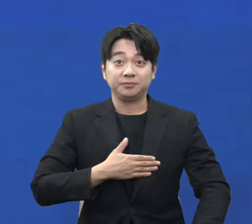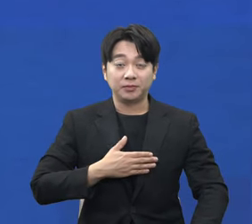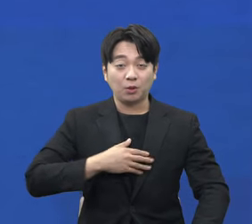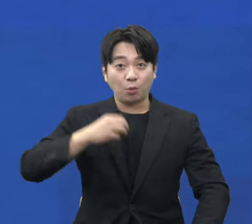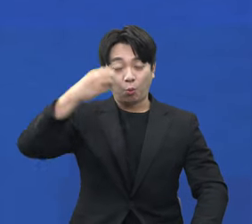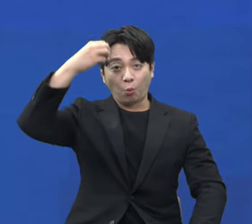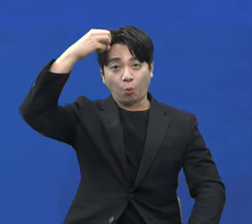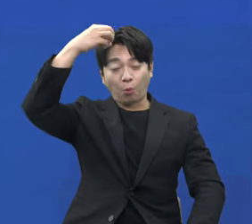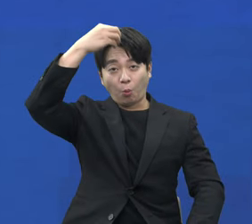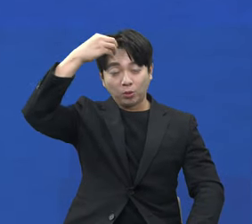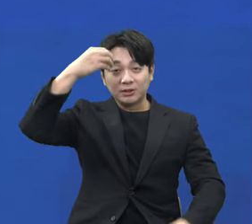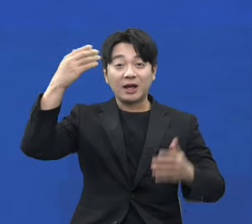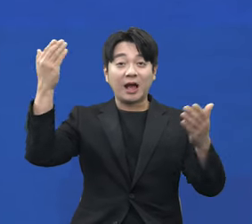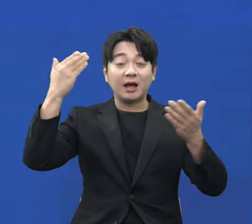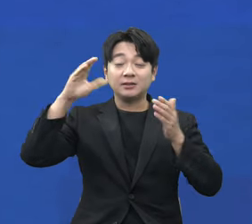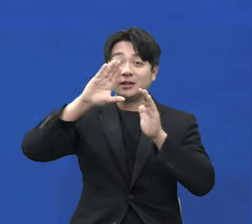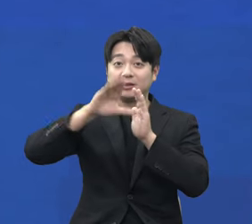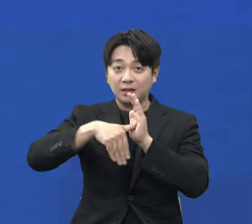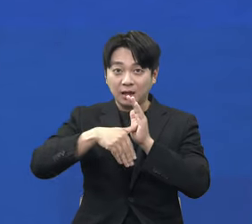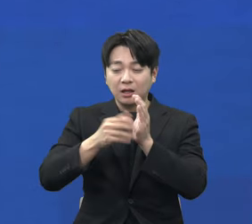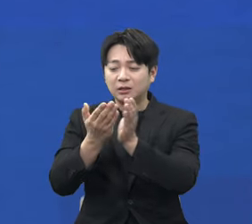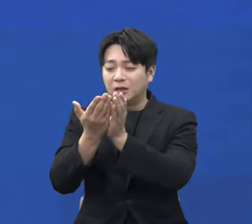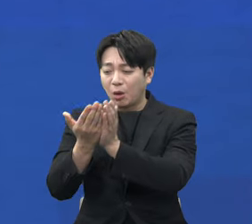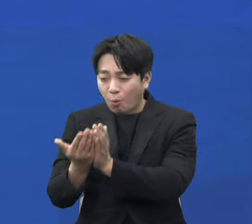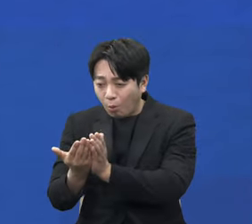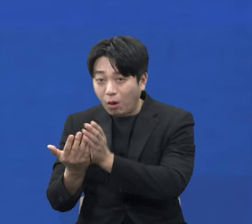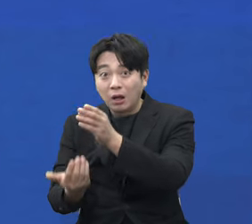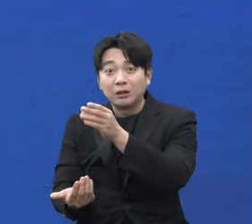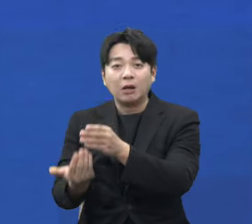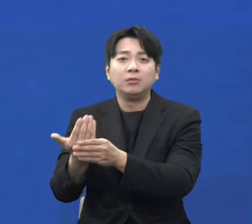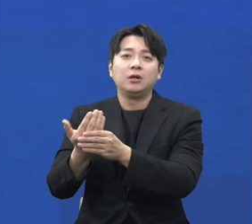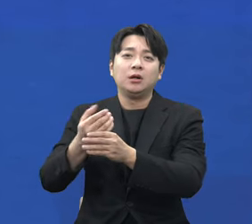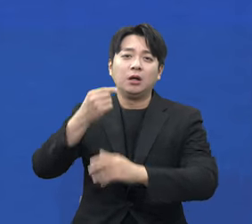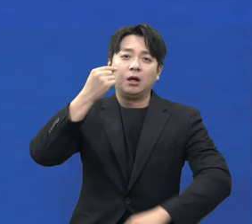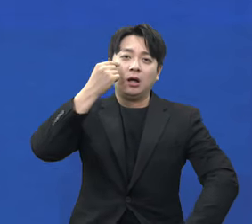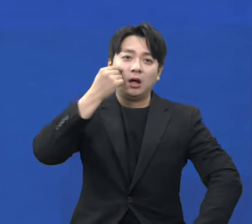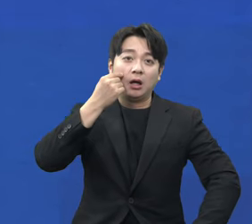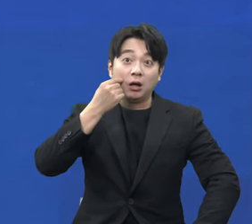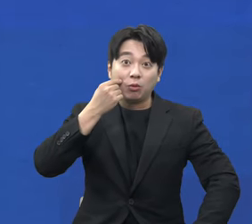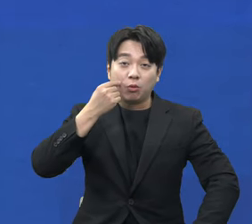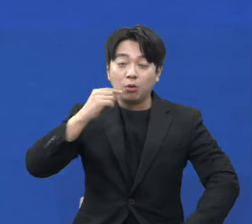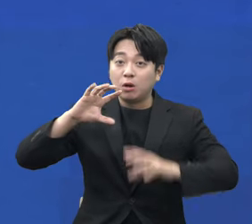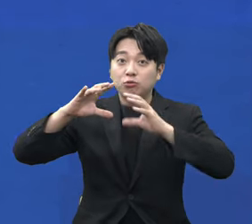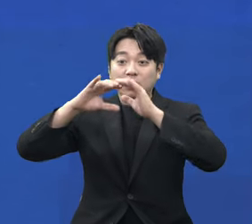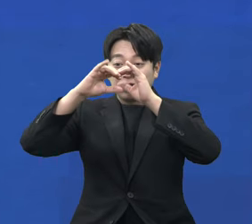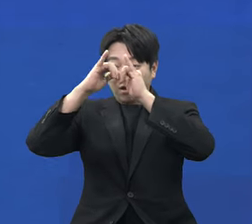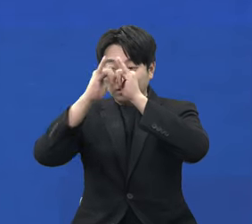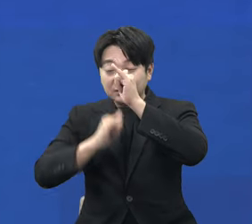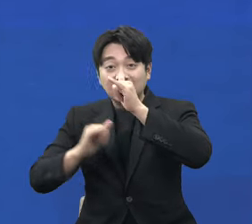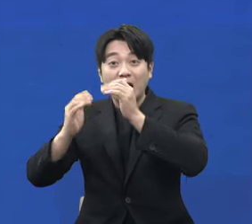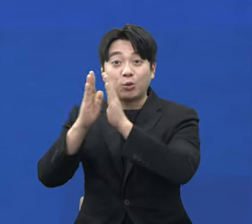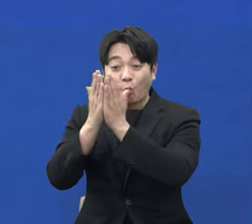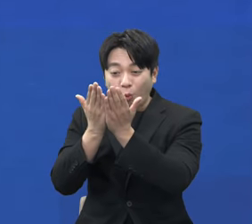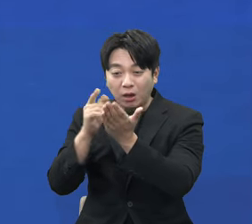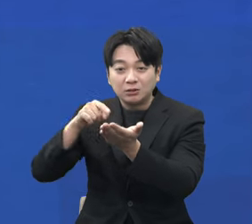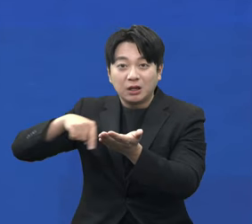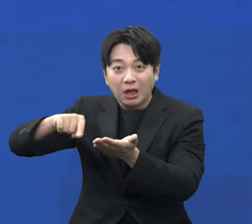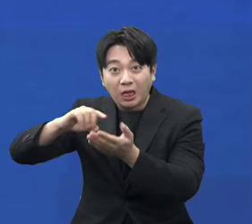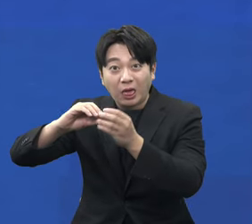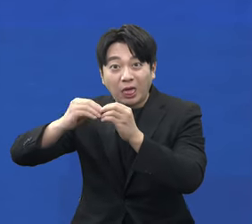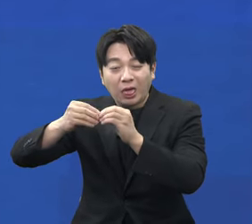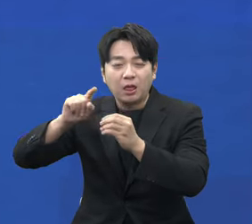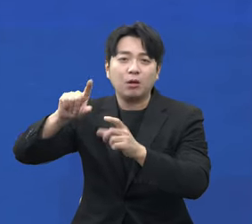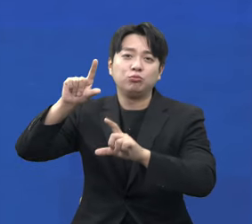시절 세월호 참사에 함께 슬퍼하고 국정교과서 사태에 분노했습니다. 그때 제게 손을